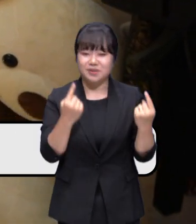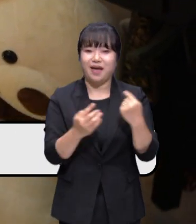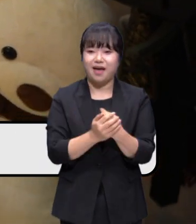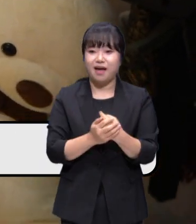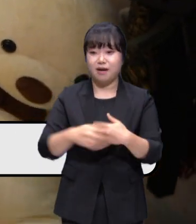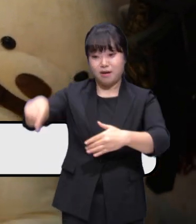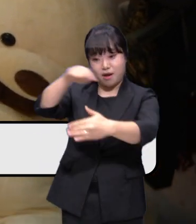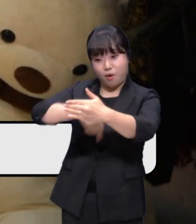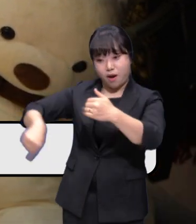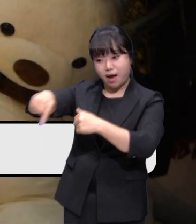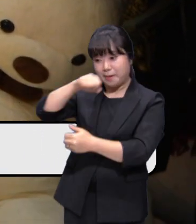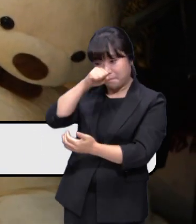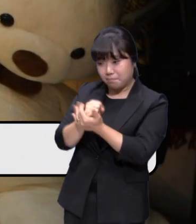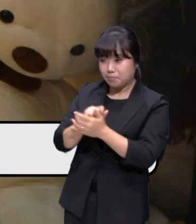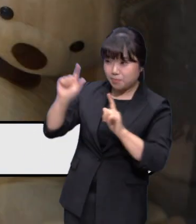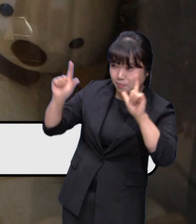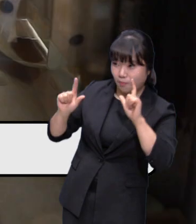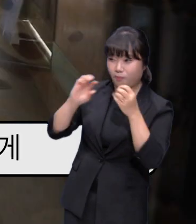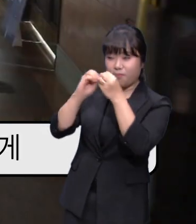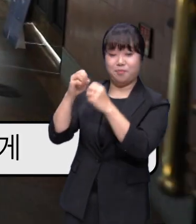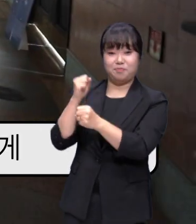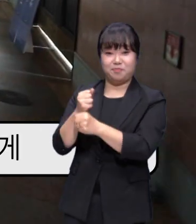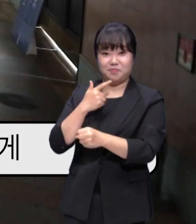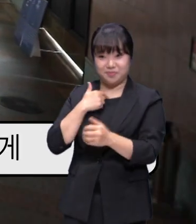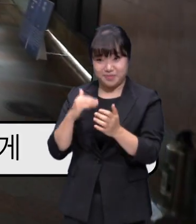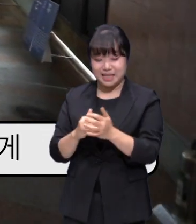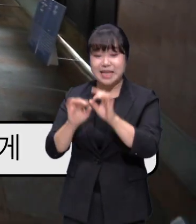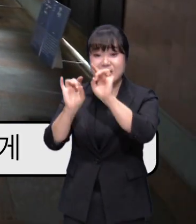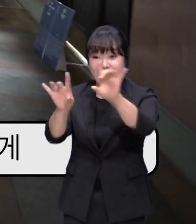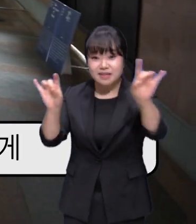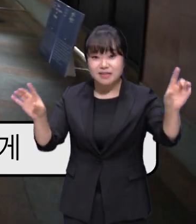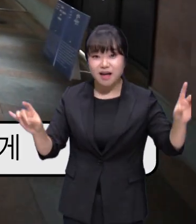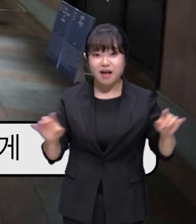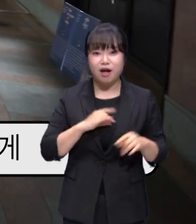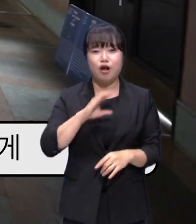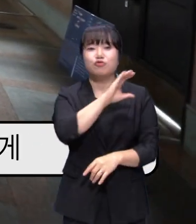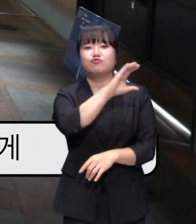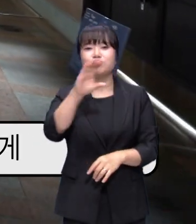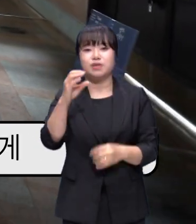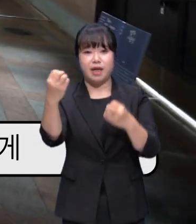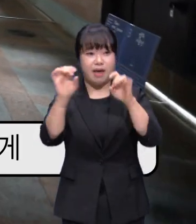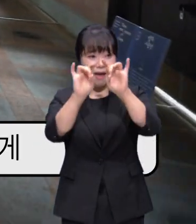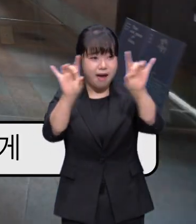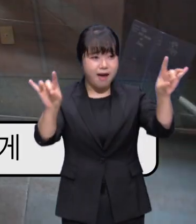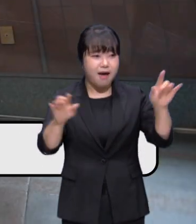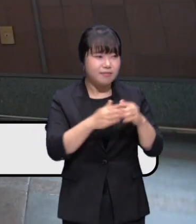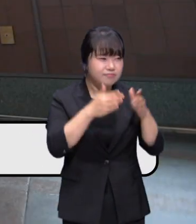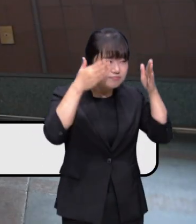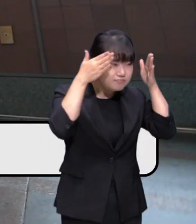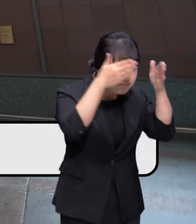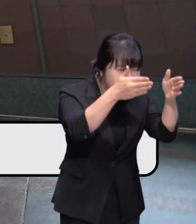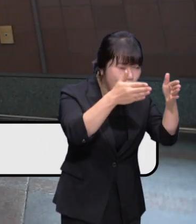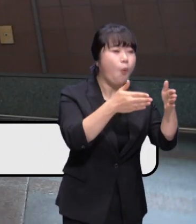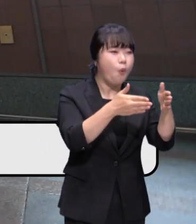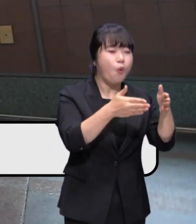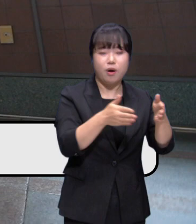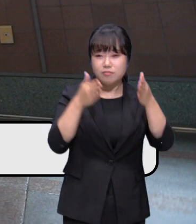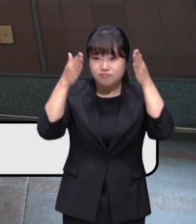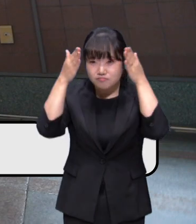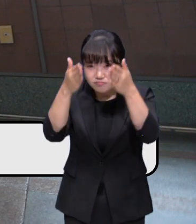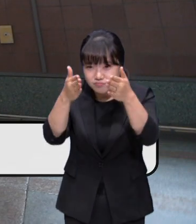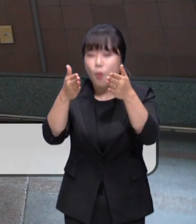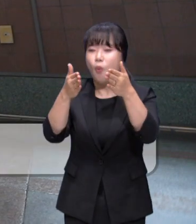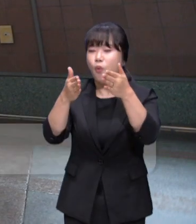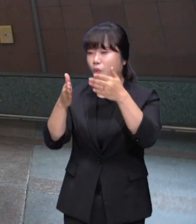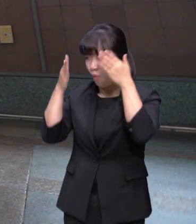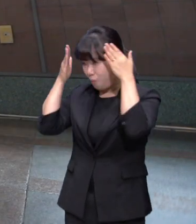가장 적합한 방식으로 배열이 되어 있고 각 작품에서 들려주고자 하는 이야기들 하나하나에 집중하는 게 가장 좋은 관람이라고 설명드릴